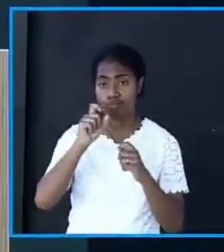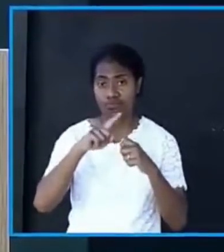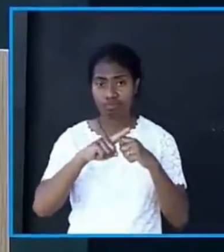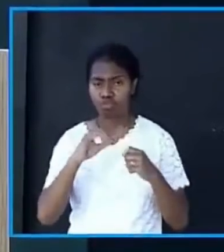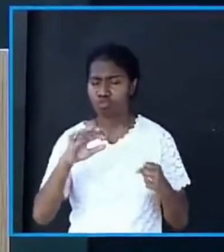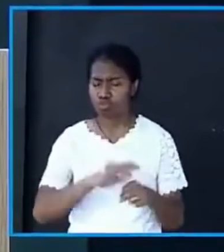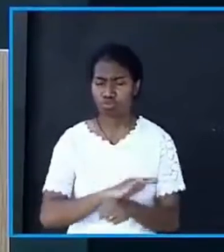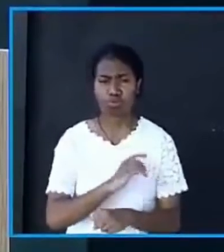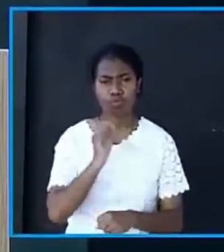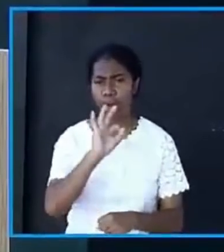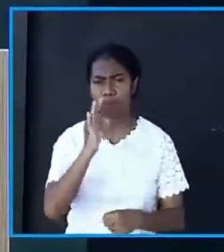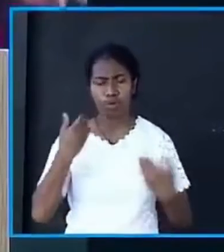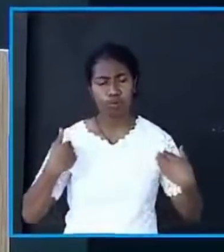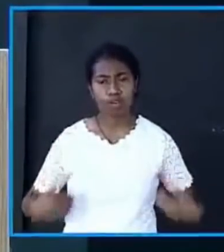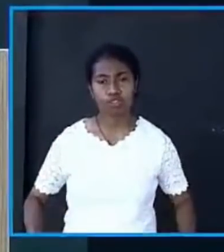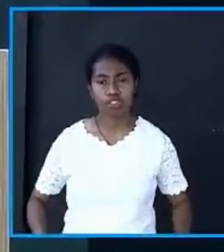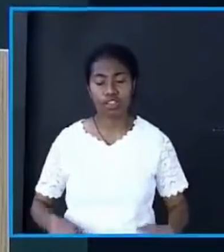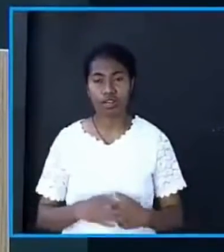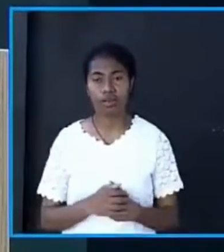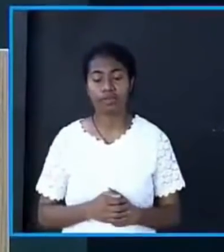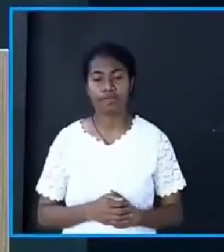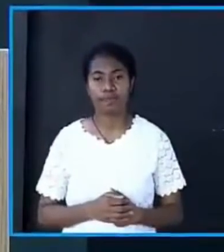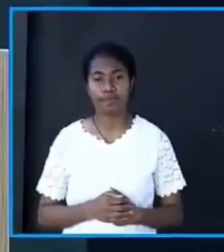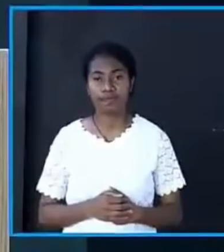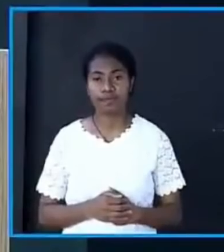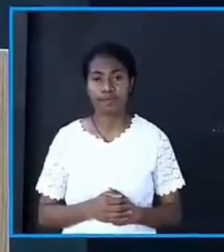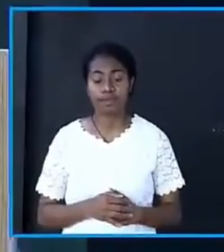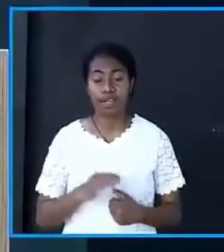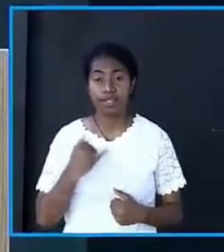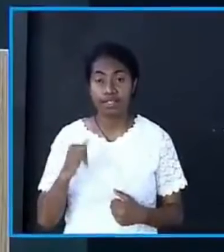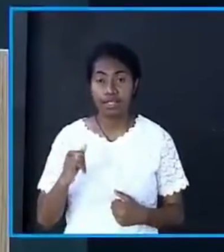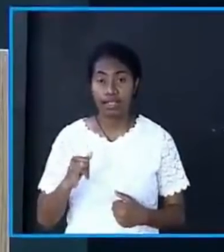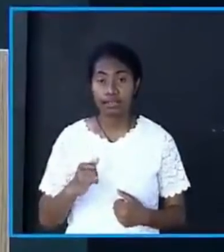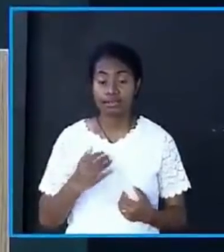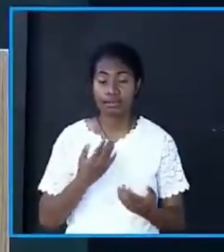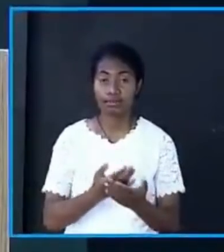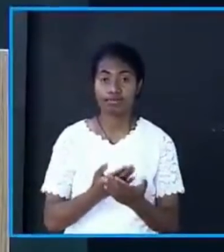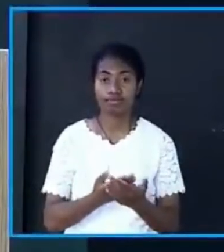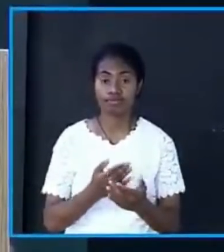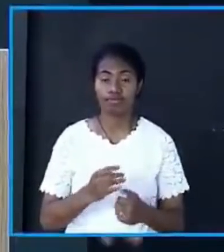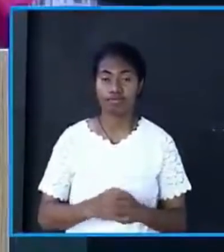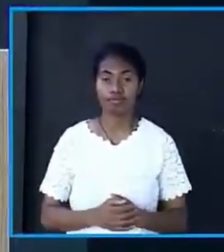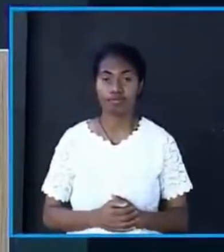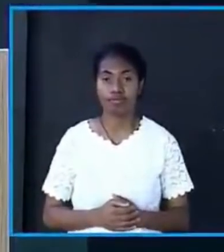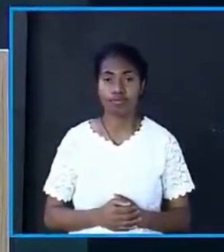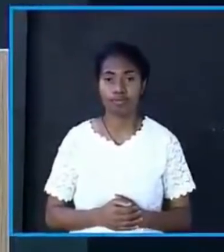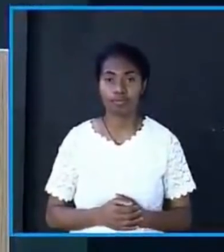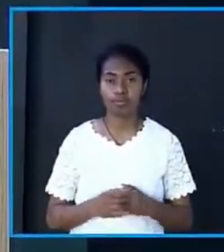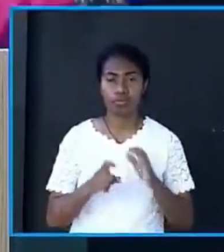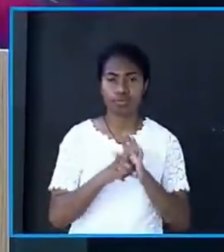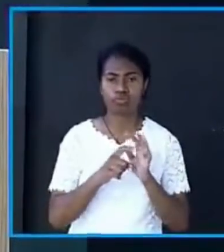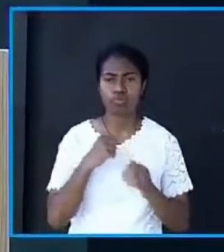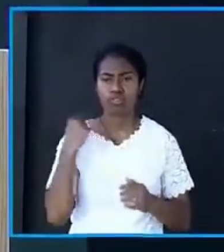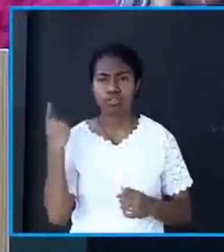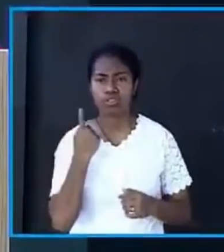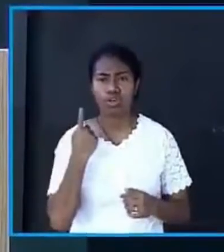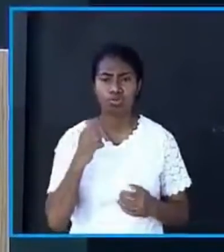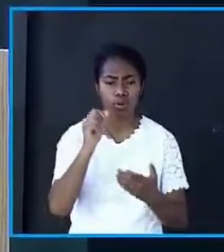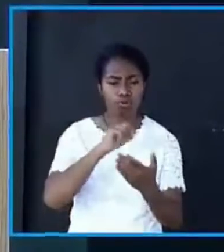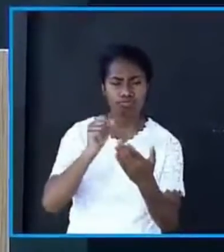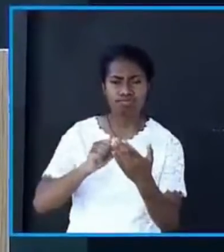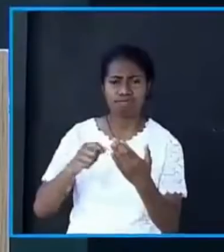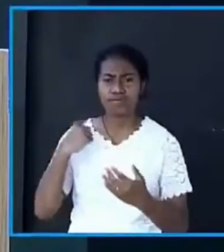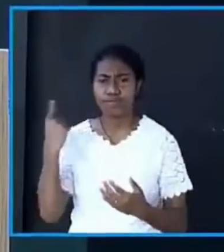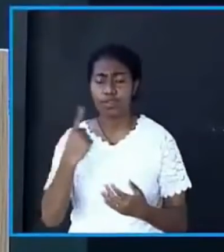dimana seluruh kaki tangannya penuh kamera yang digerakkan dari bumi Tinggal bikin saya tinggal angkat begini saja harus seluruh gambar-gambar